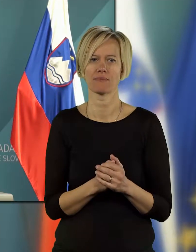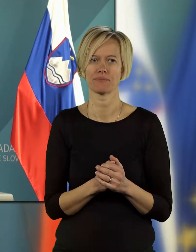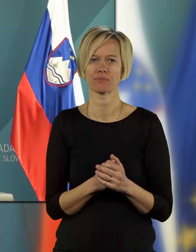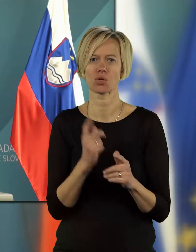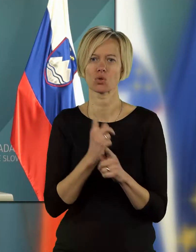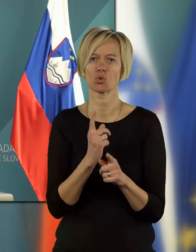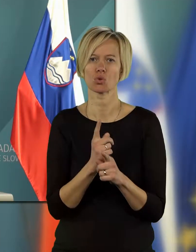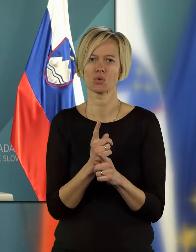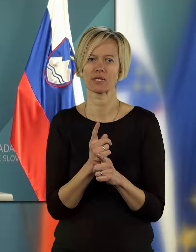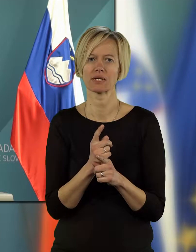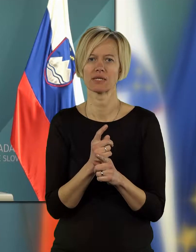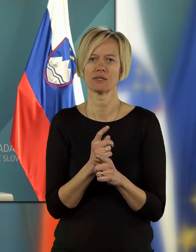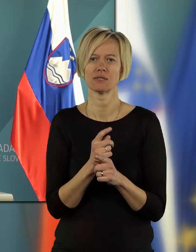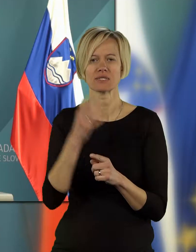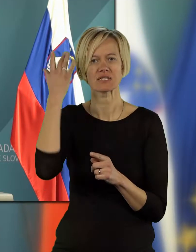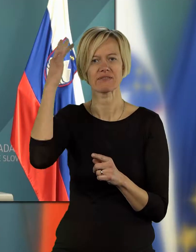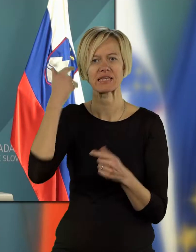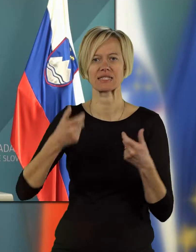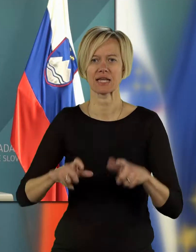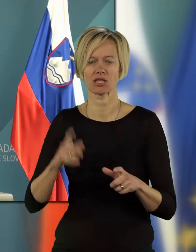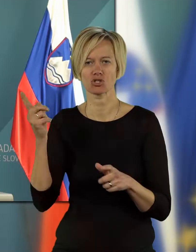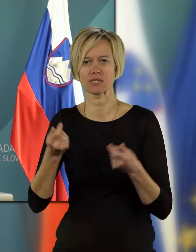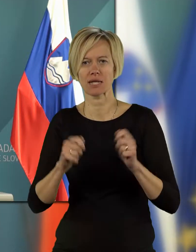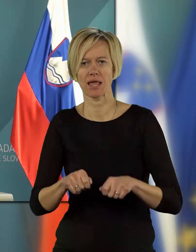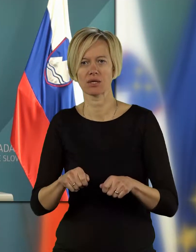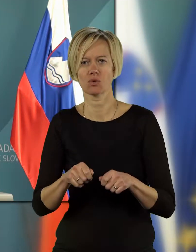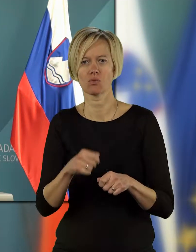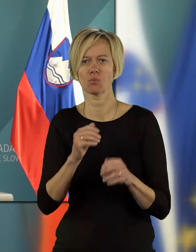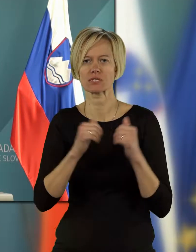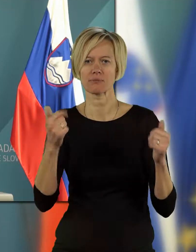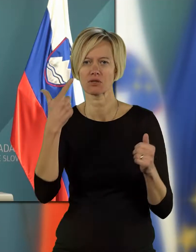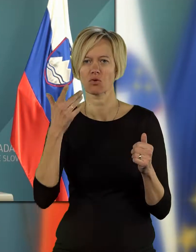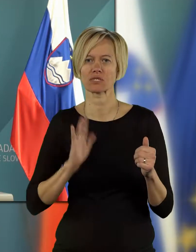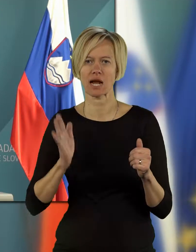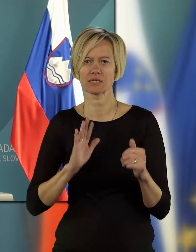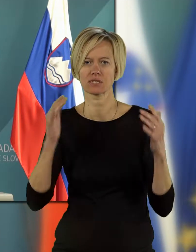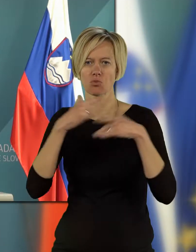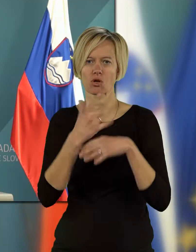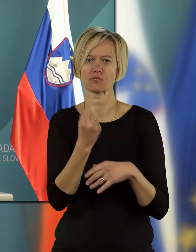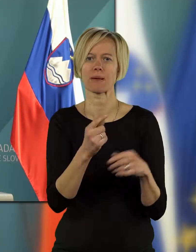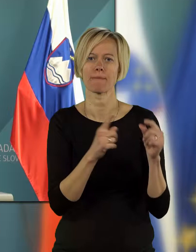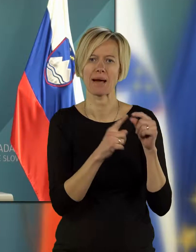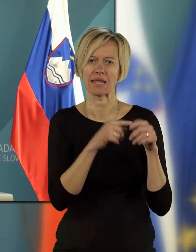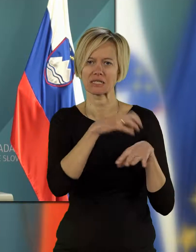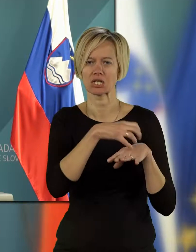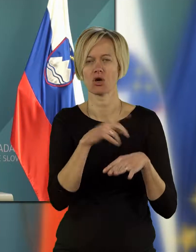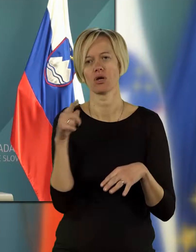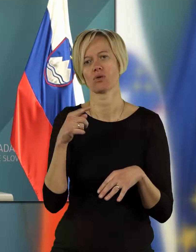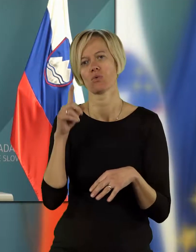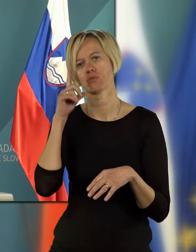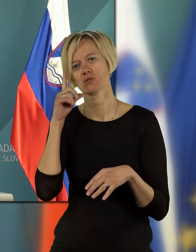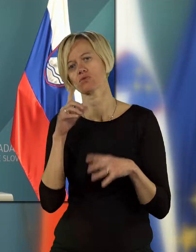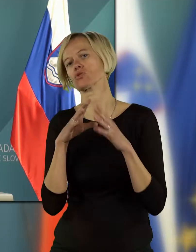Španija. Tudi Sveti sedež je sklenil poseben dvostranski sporazum s Palestino in